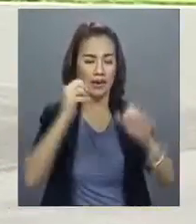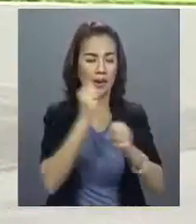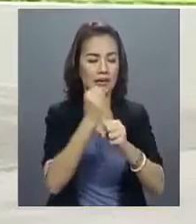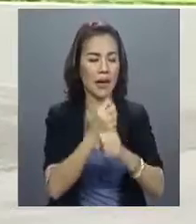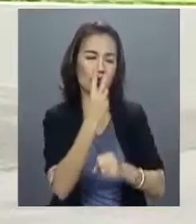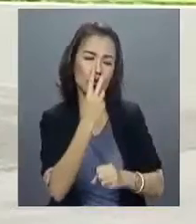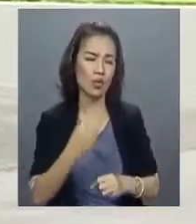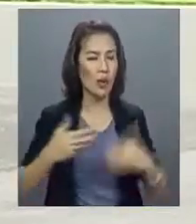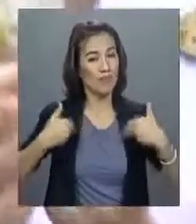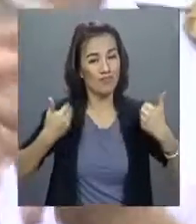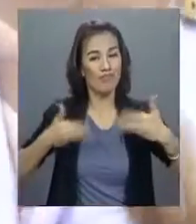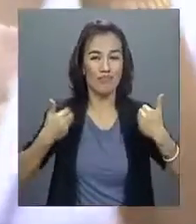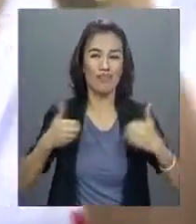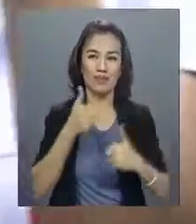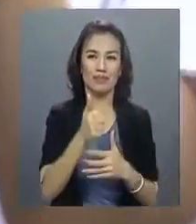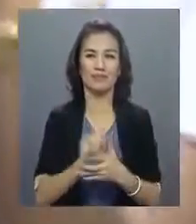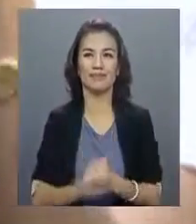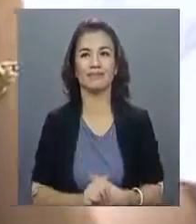นมื่นค่ะ